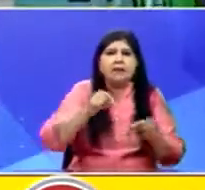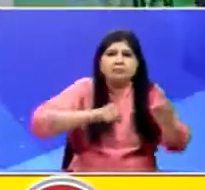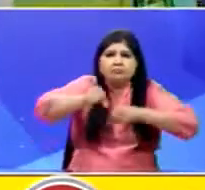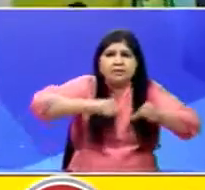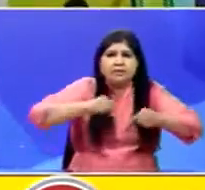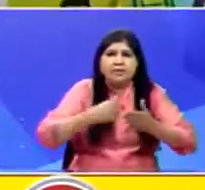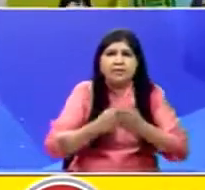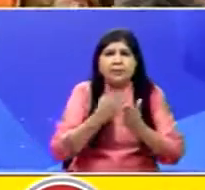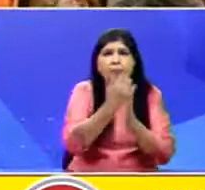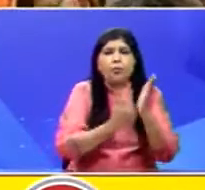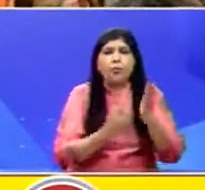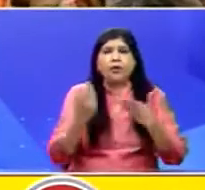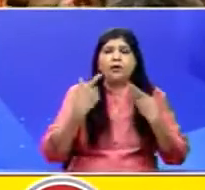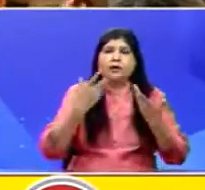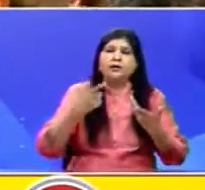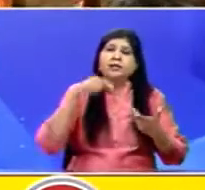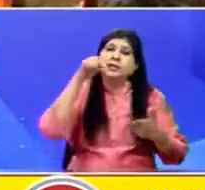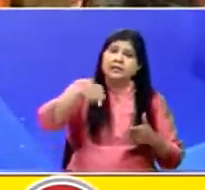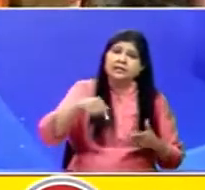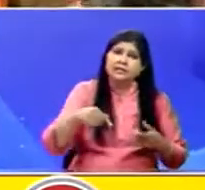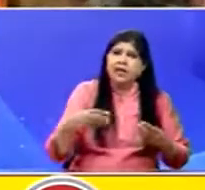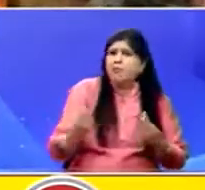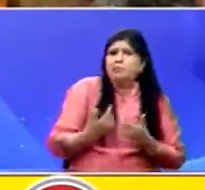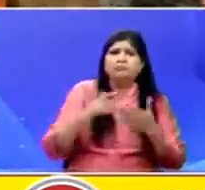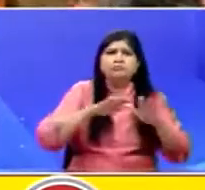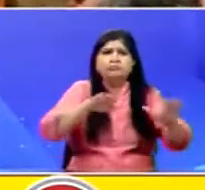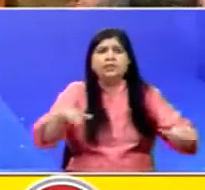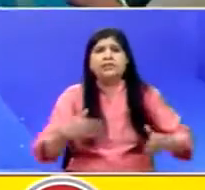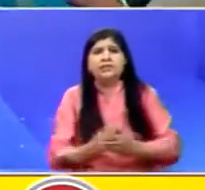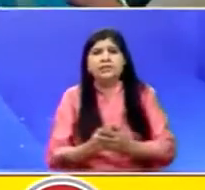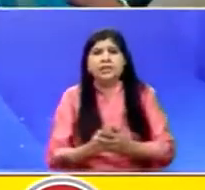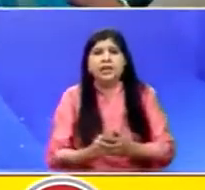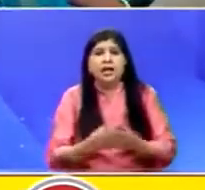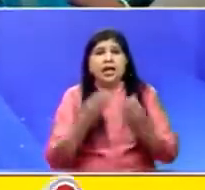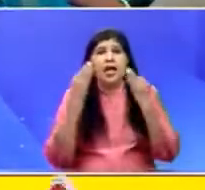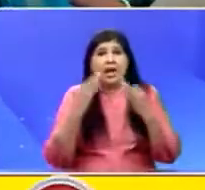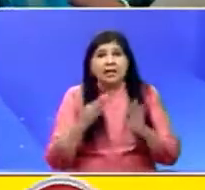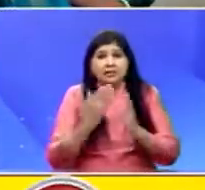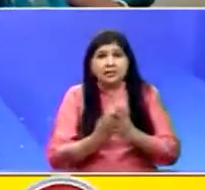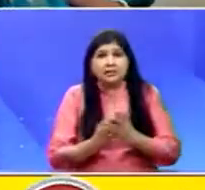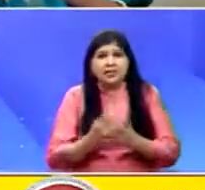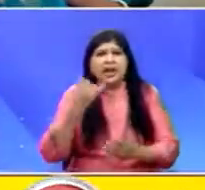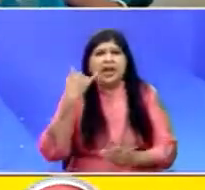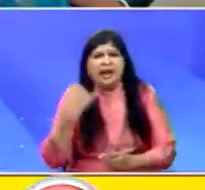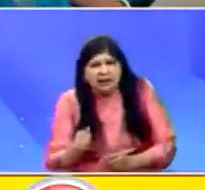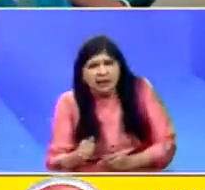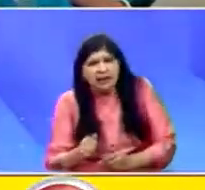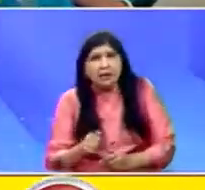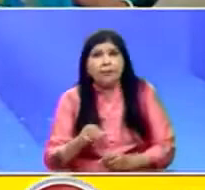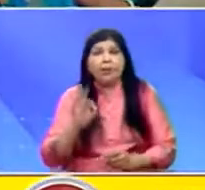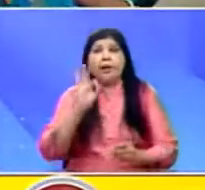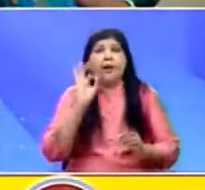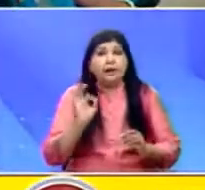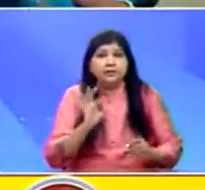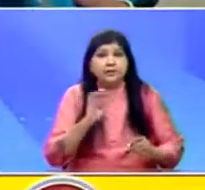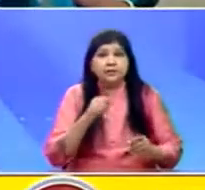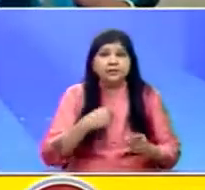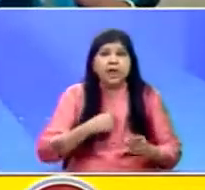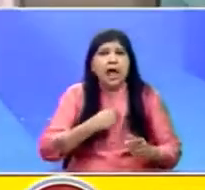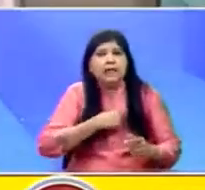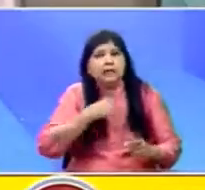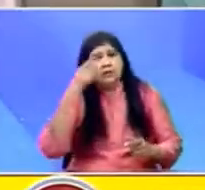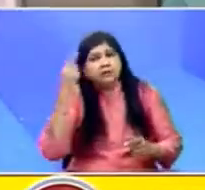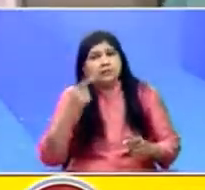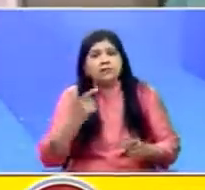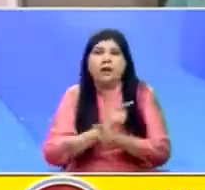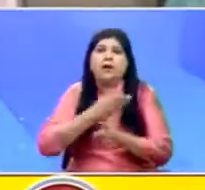किया गया है। खेल खेल में बच्चे अच्छी और खराब आदतों के बारे में सीखते हैं।